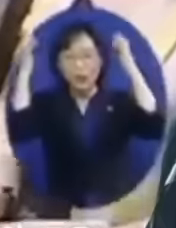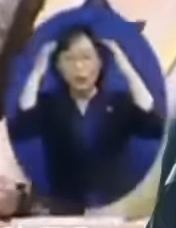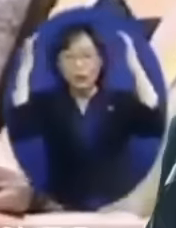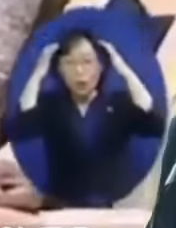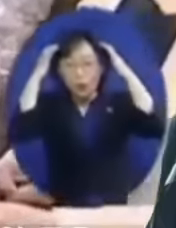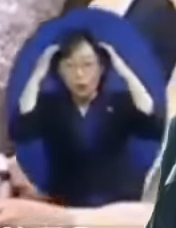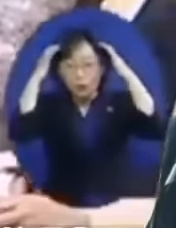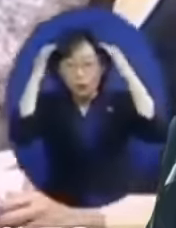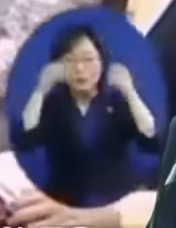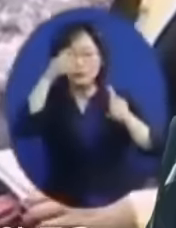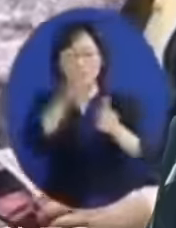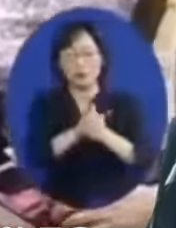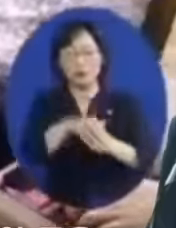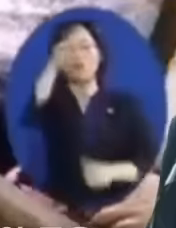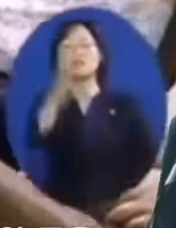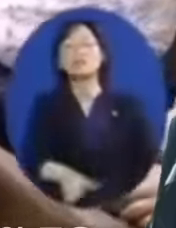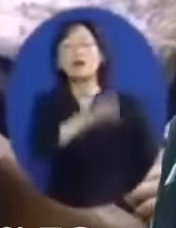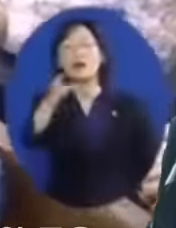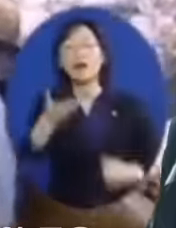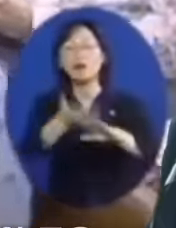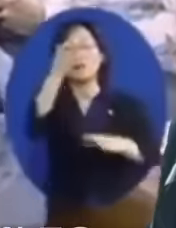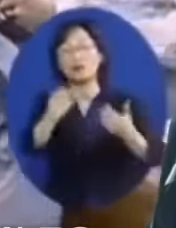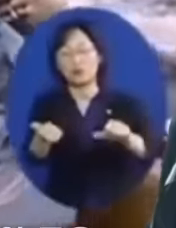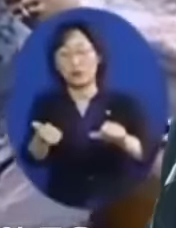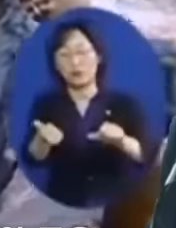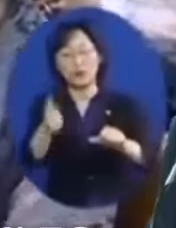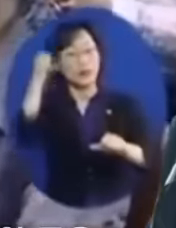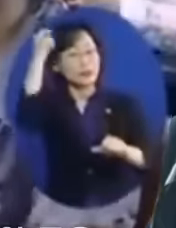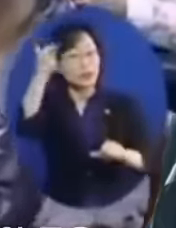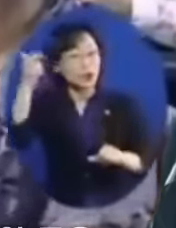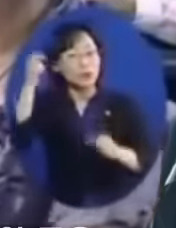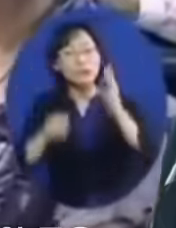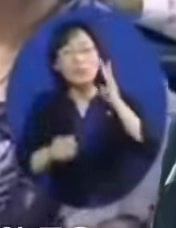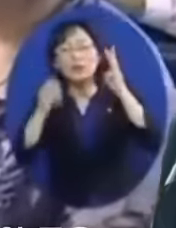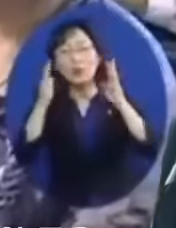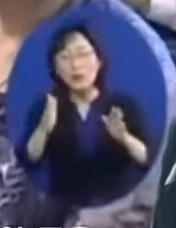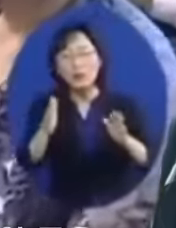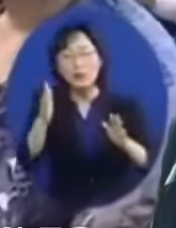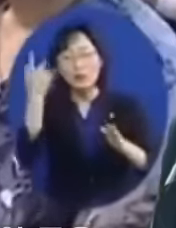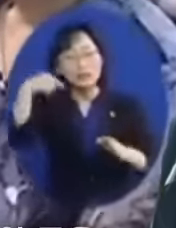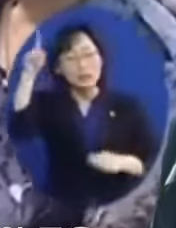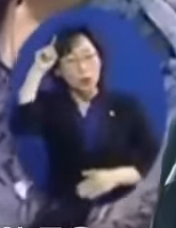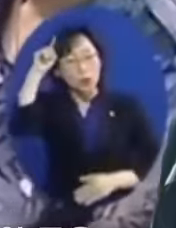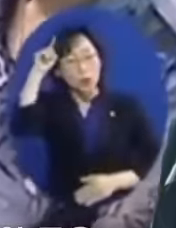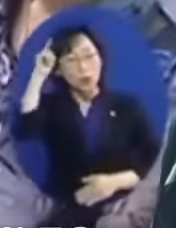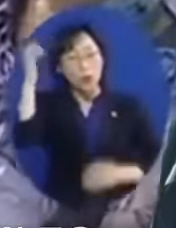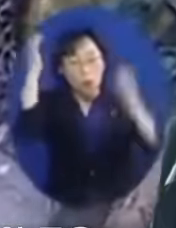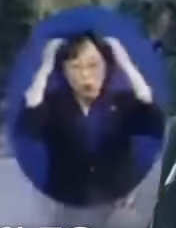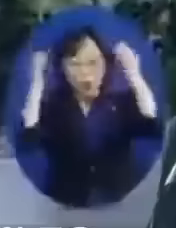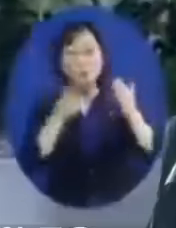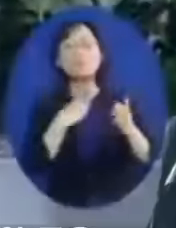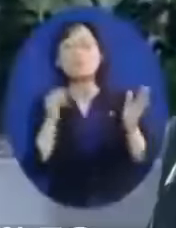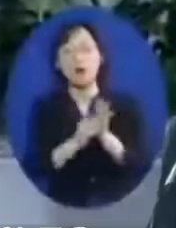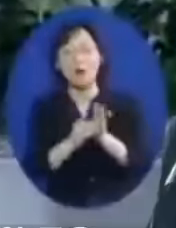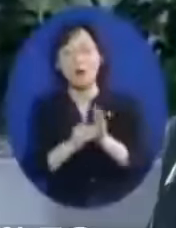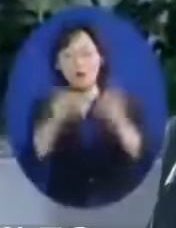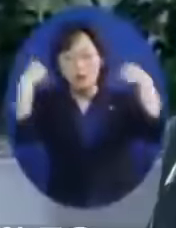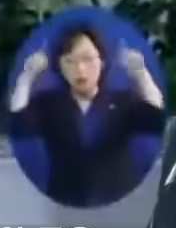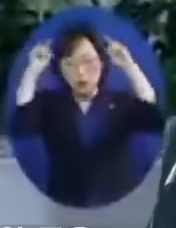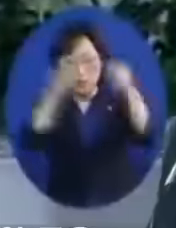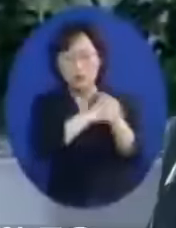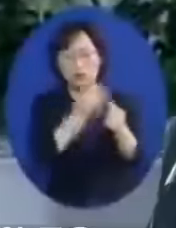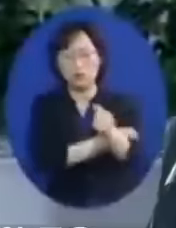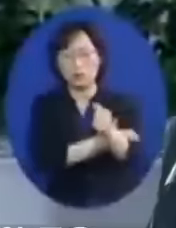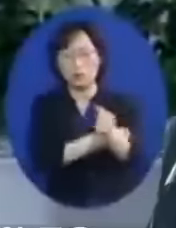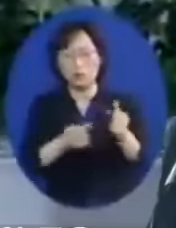짊어진 것입니다. 십자가에서 죽고 그 영혼이 사흘 동안 지옥에서 고통을 당하고 그리고 지옥의 세력을 멸하고 부활하신